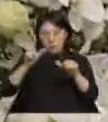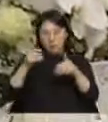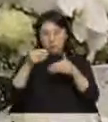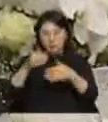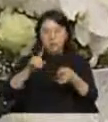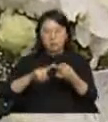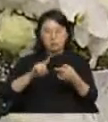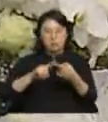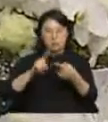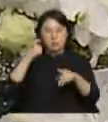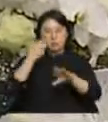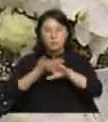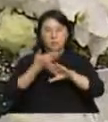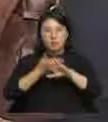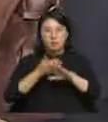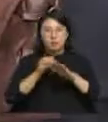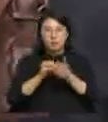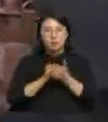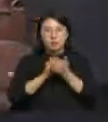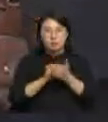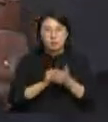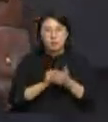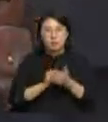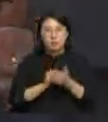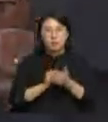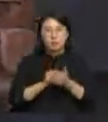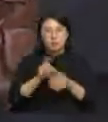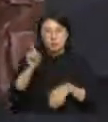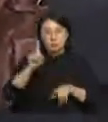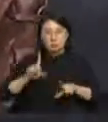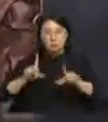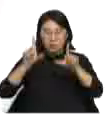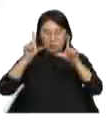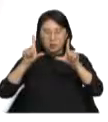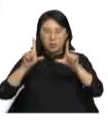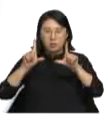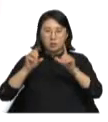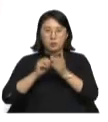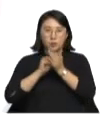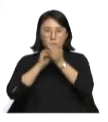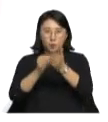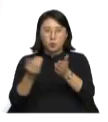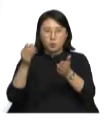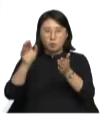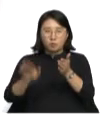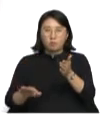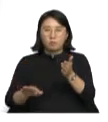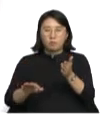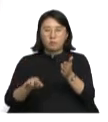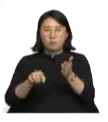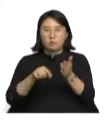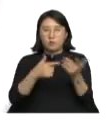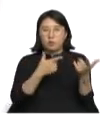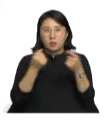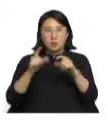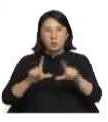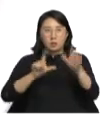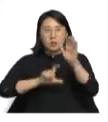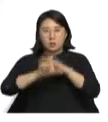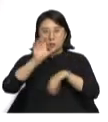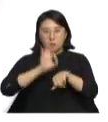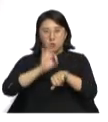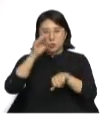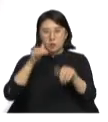치르는 것에 대해 반대하는 청원이 지난 10일 청와대 국민청원에 올라왔는데 여기엔 같은 날 오전